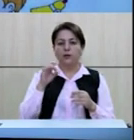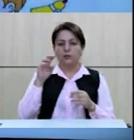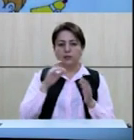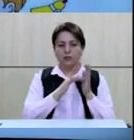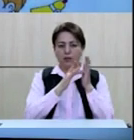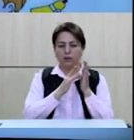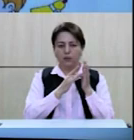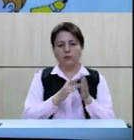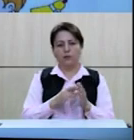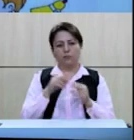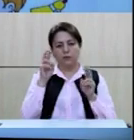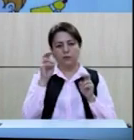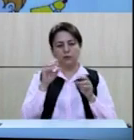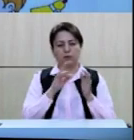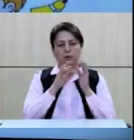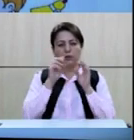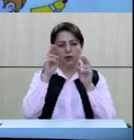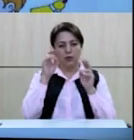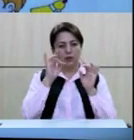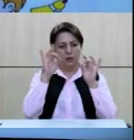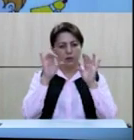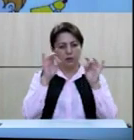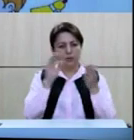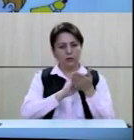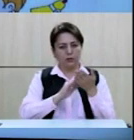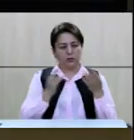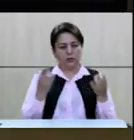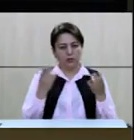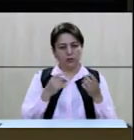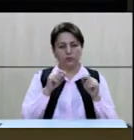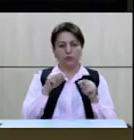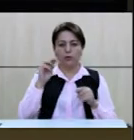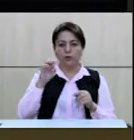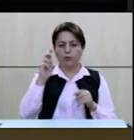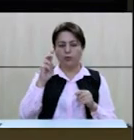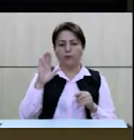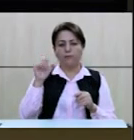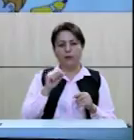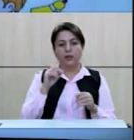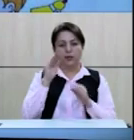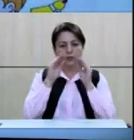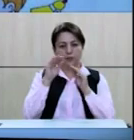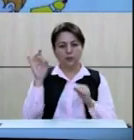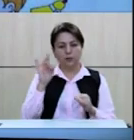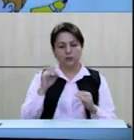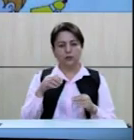hikoya yozing. Unda tub va yasama ravishlardan foydalaning.